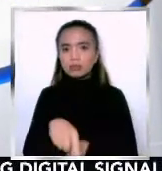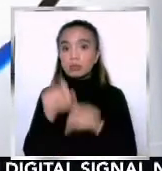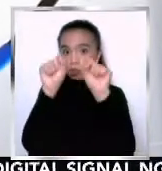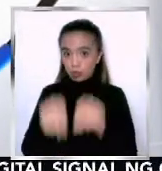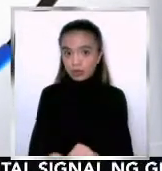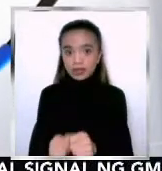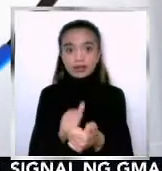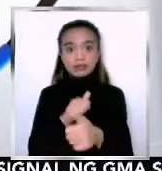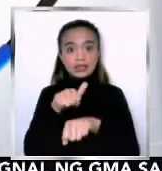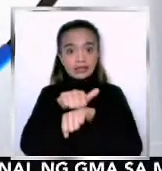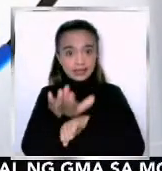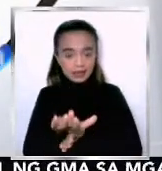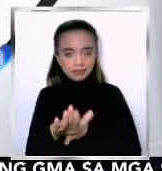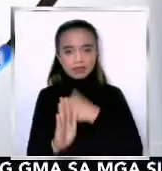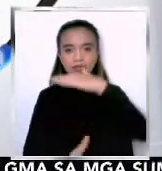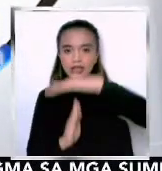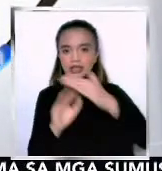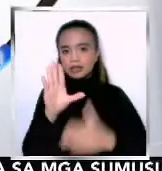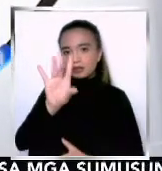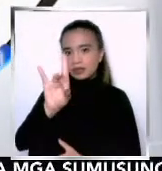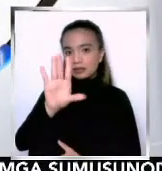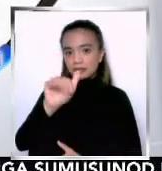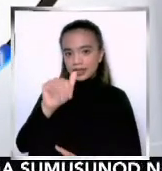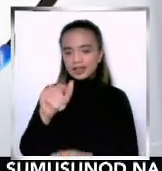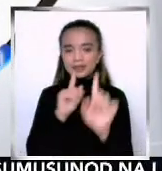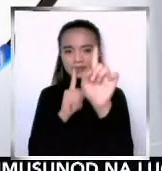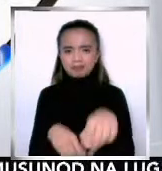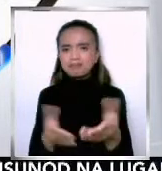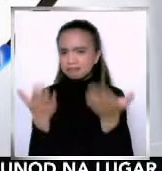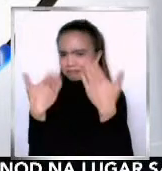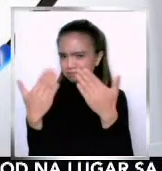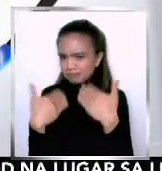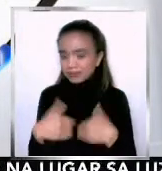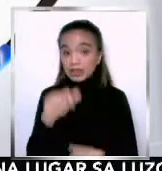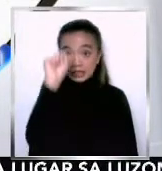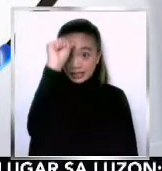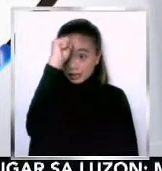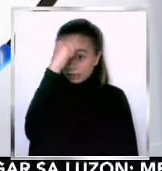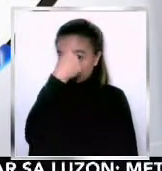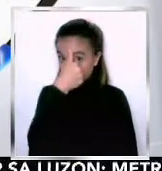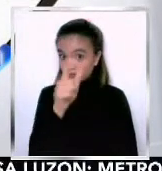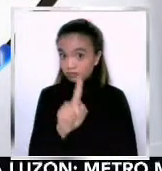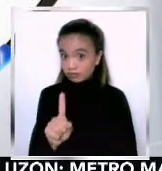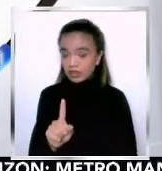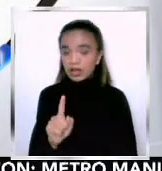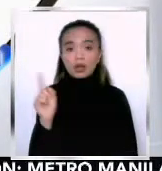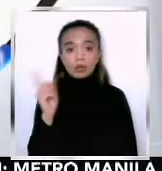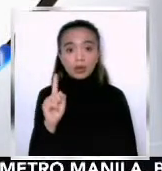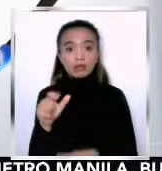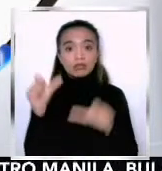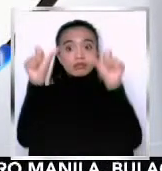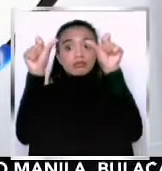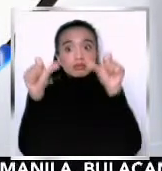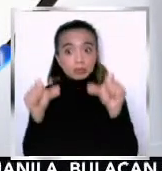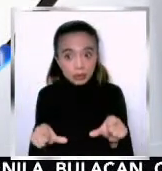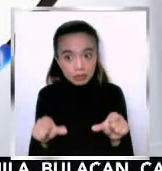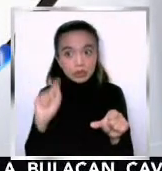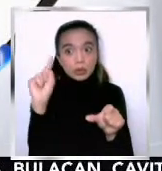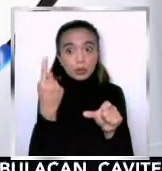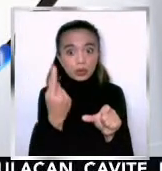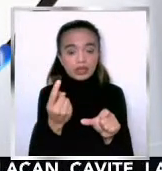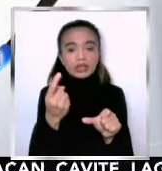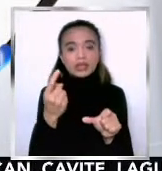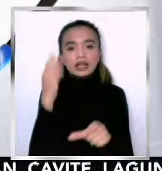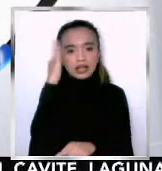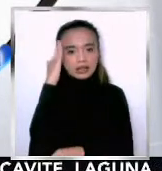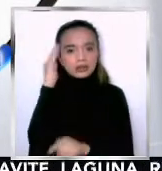hanggang 8:15 p.m. kaya habol na po. At paalala mga kapuso ha, sa official promo page lang ng Alam Na This maaaring magsumite ng